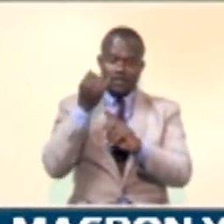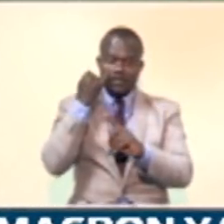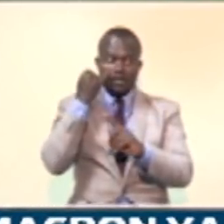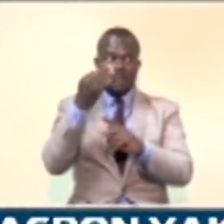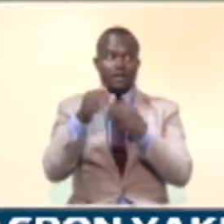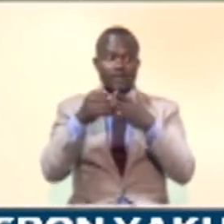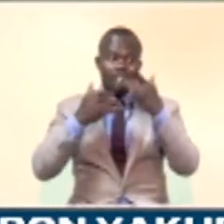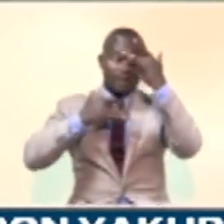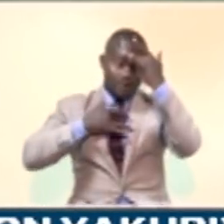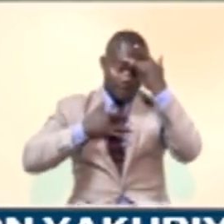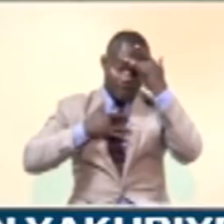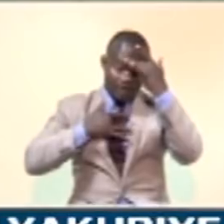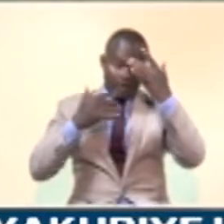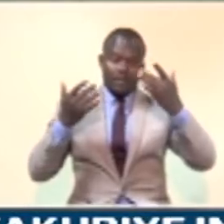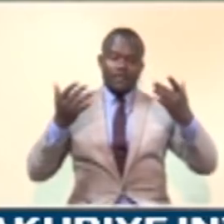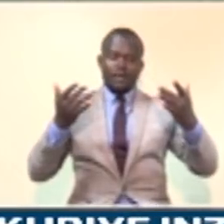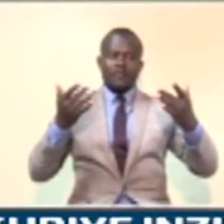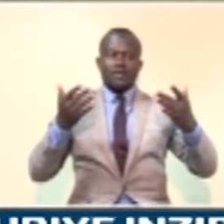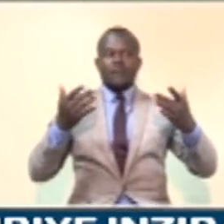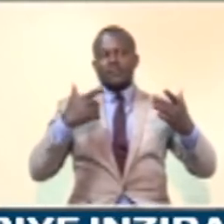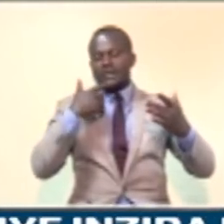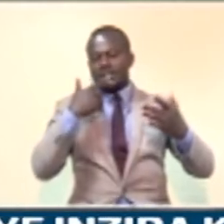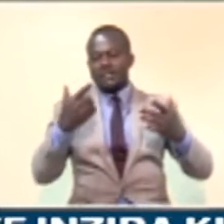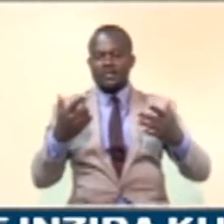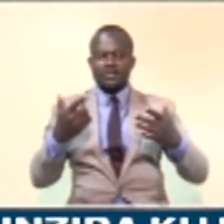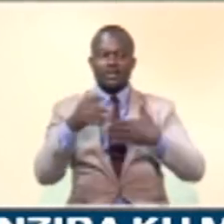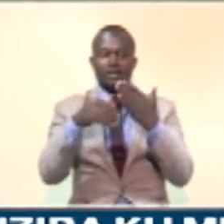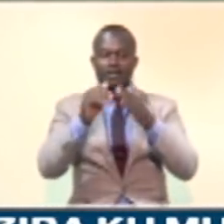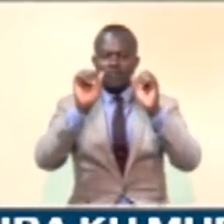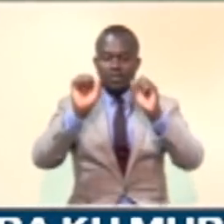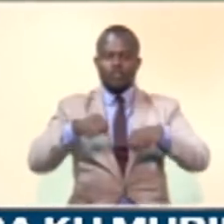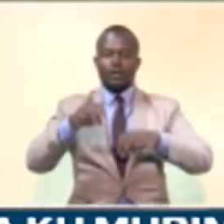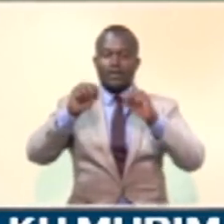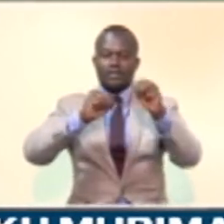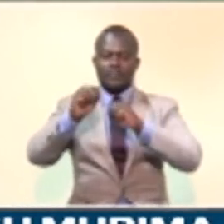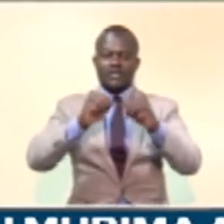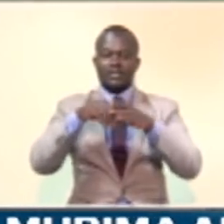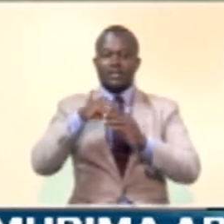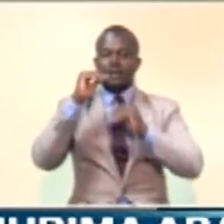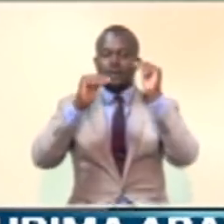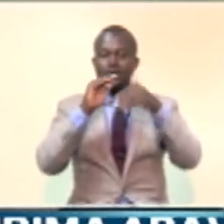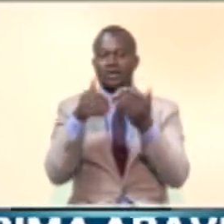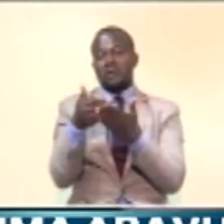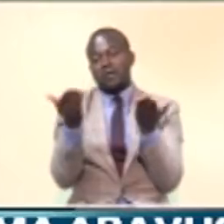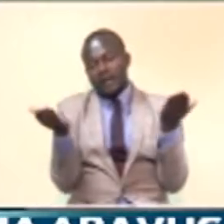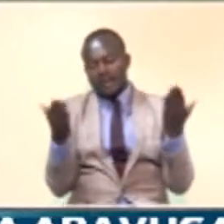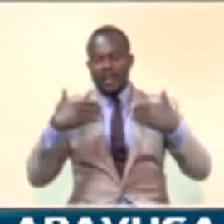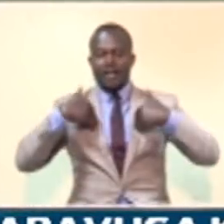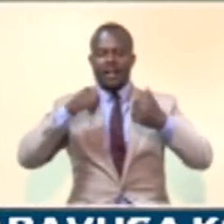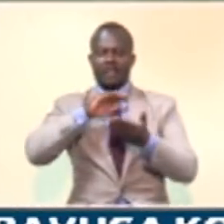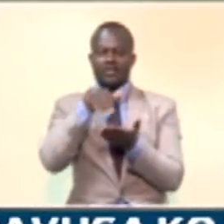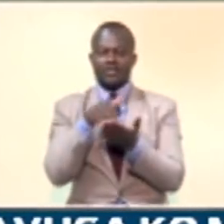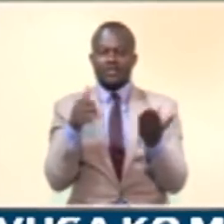hari uburwayi bukiri bushobora kuba managed ku rwego yenda rwa health